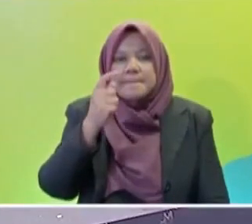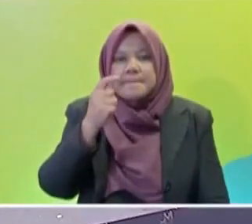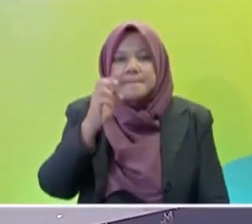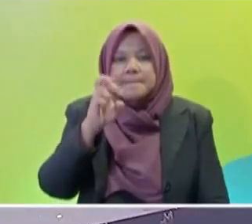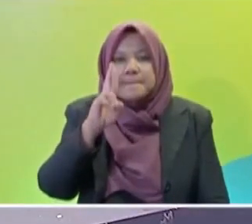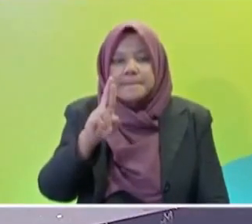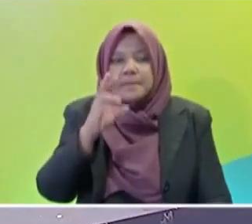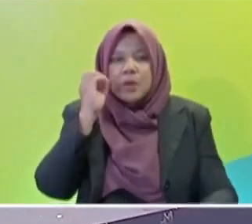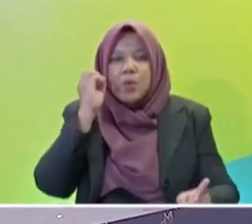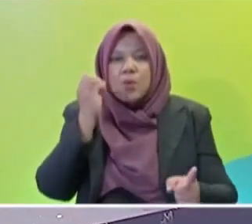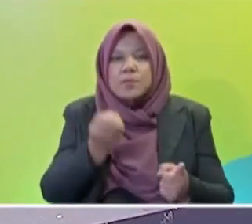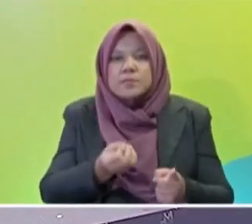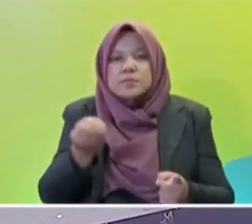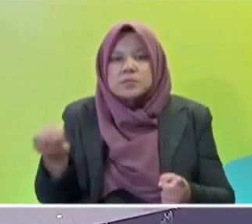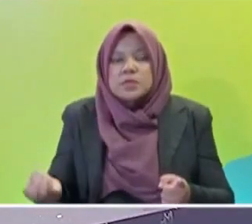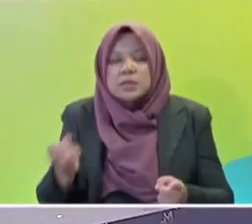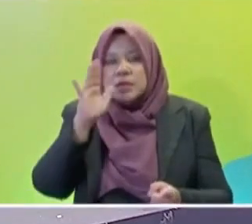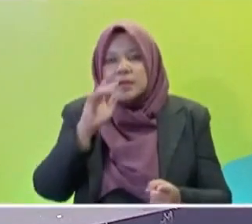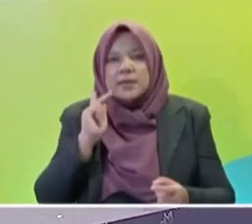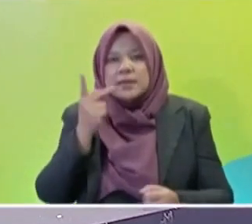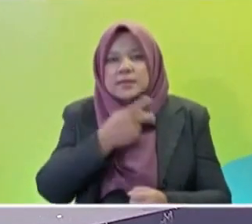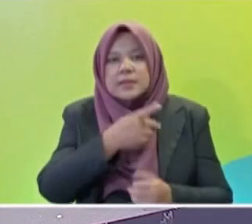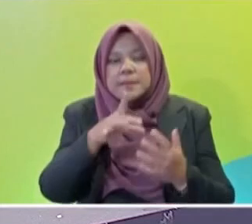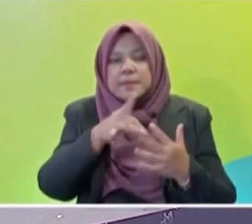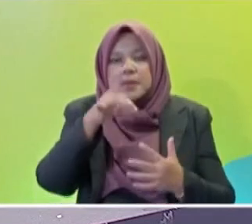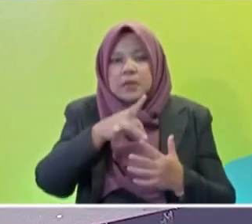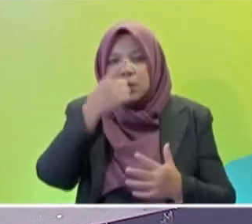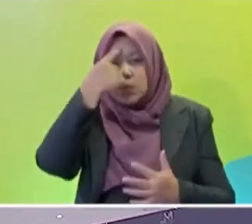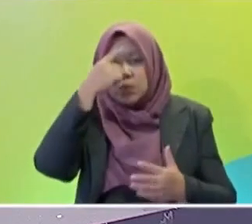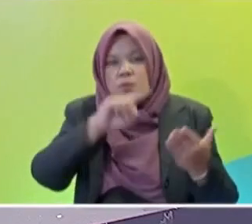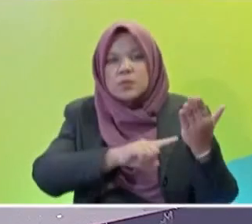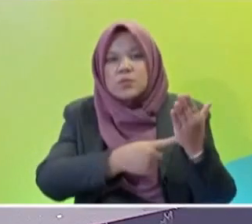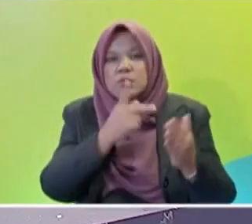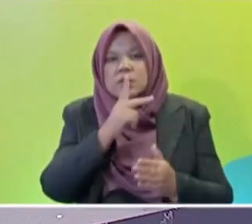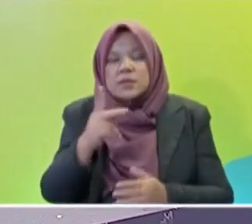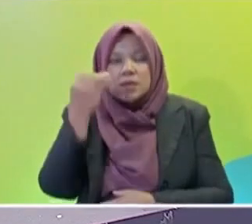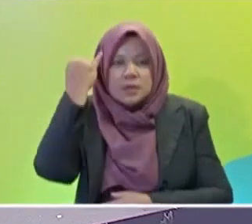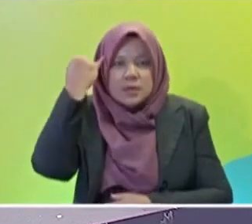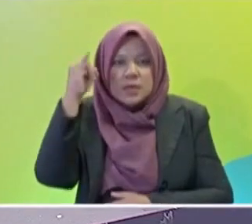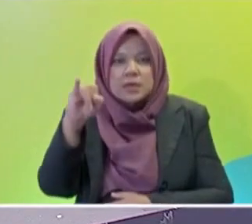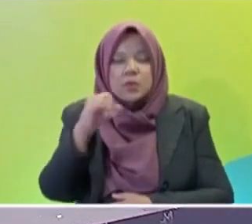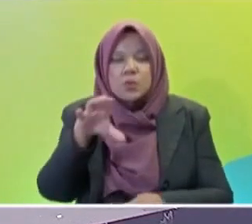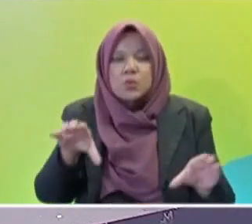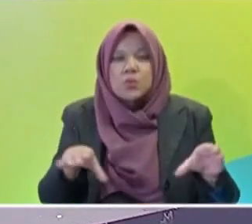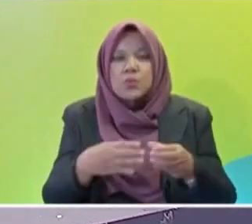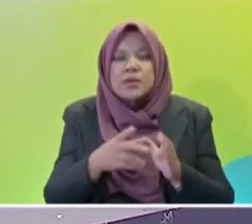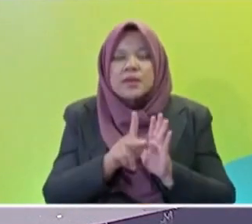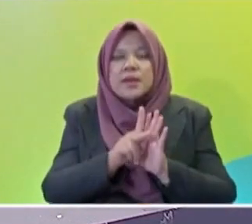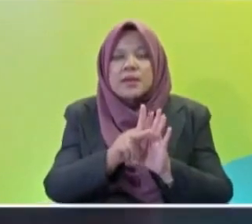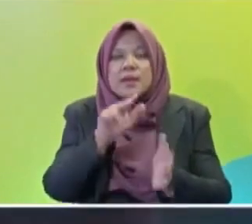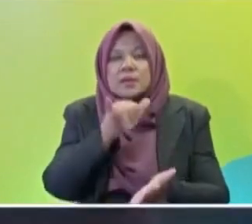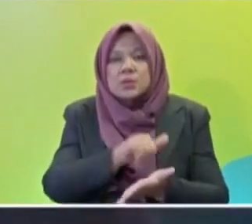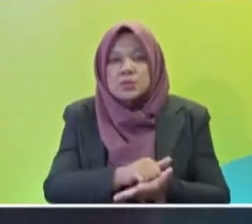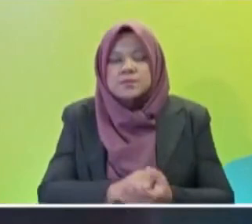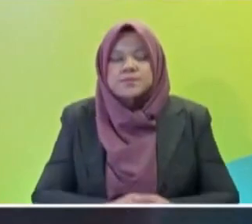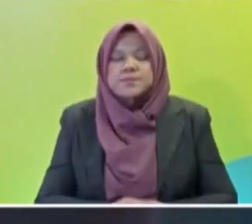objek yang kita pilih untuk memulihkan ide kita untuk membuat karya tersebut jadi